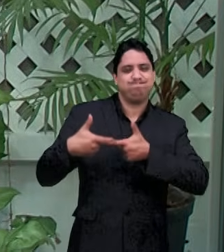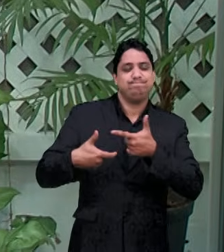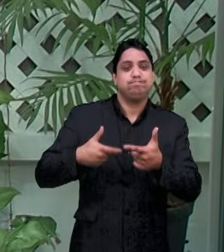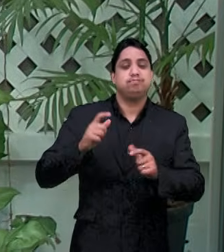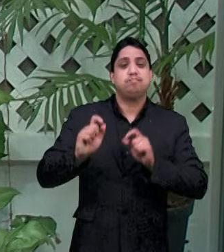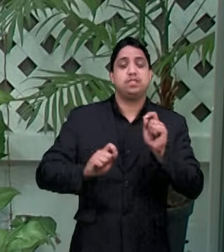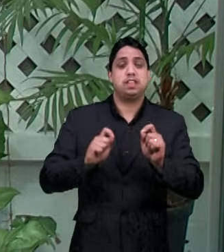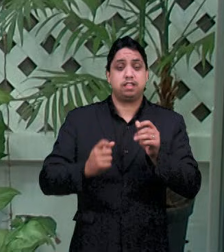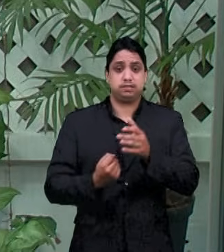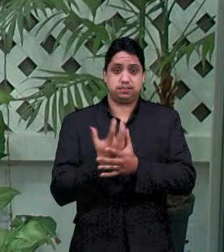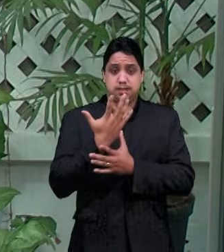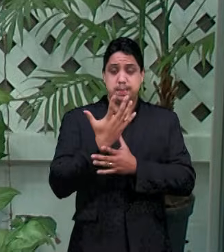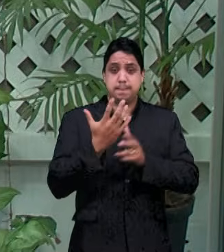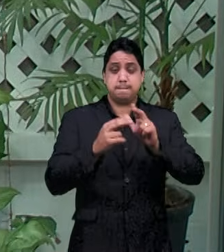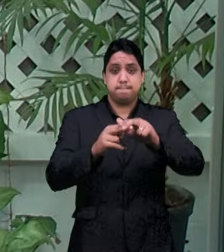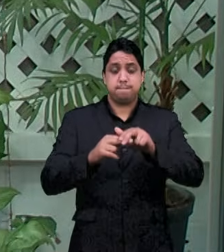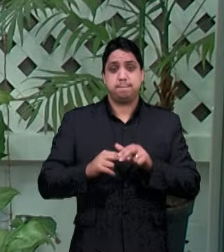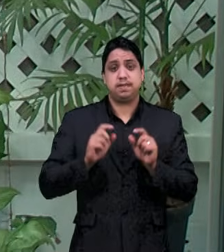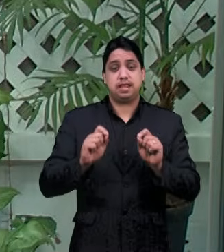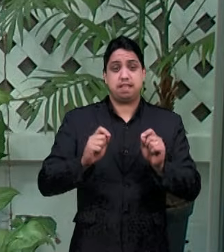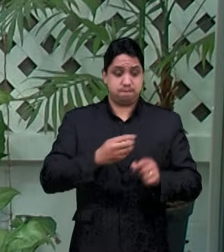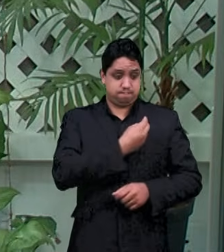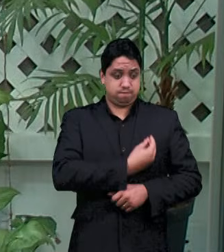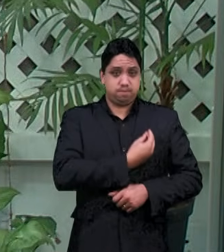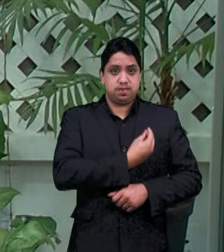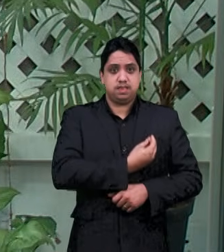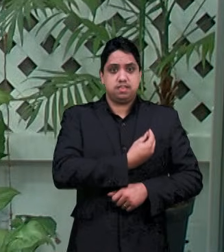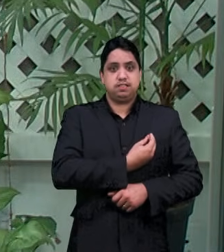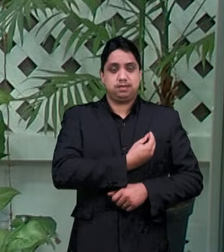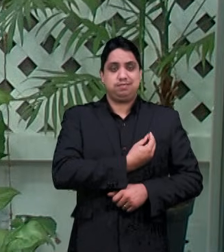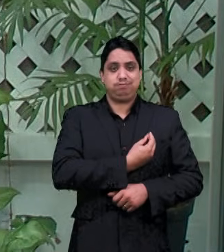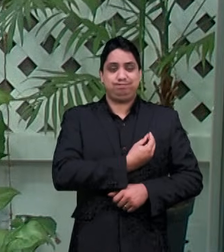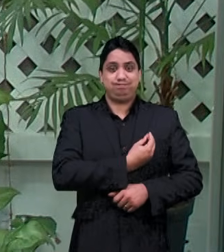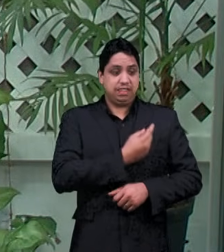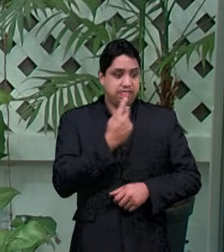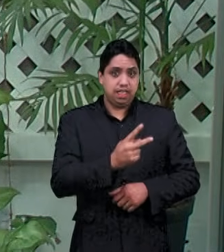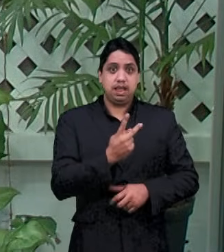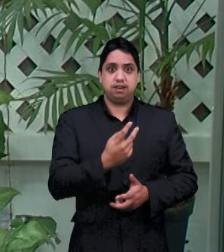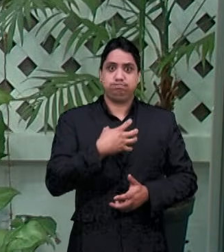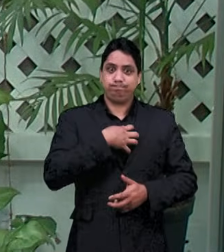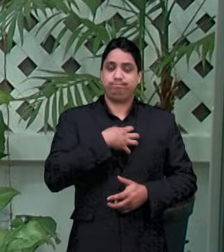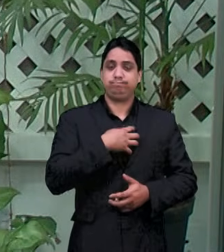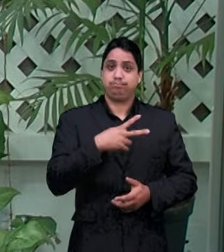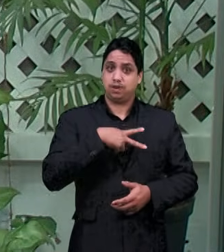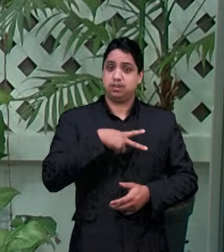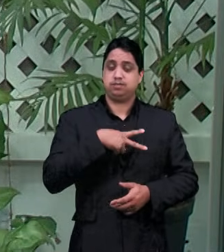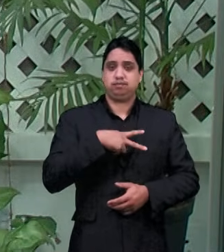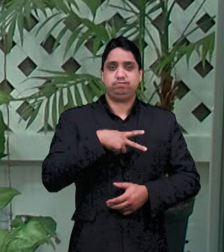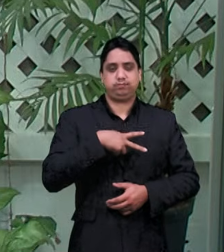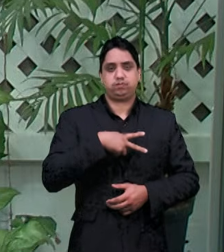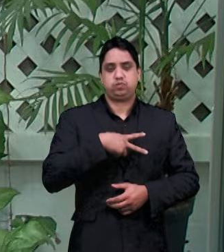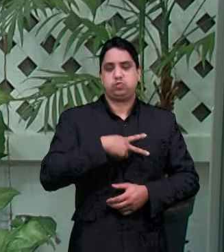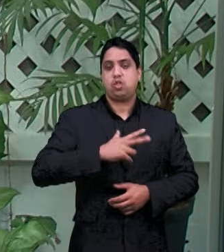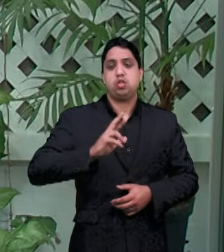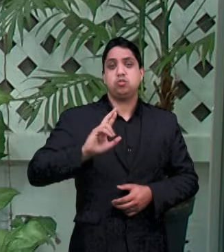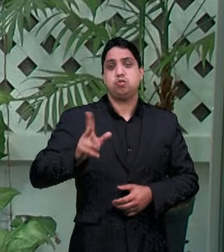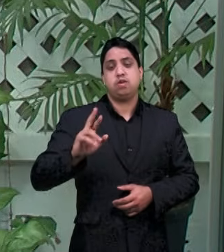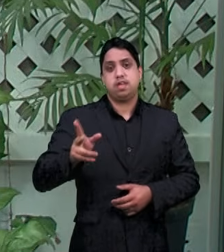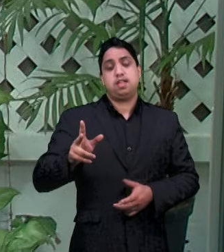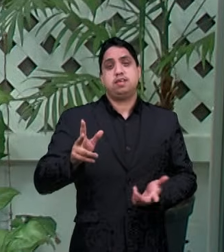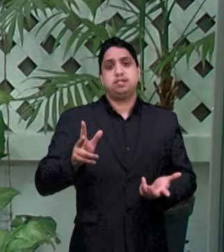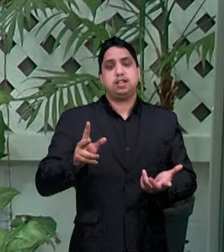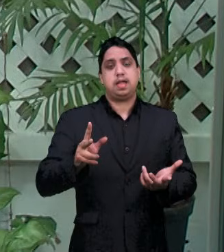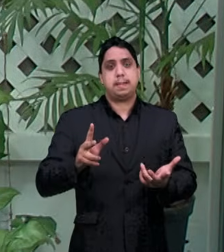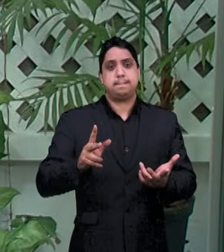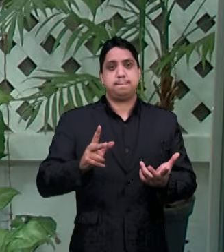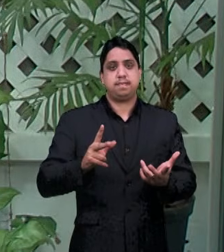elle est produite en fonction de la vie qu'elle vit. Et ce n'est pas